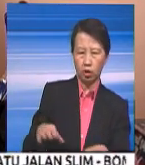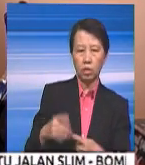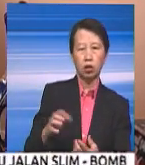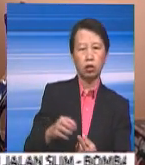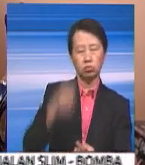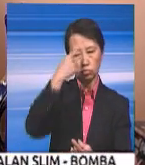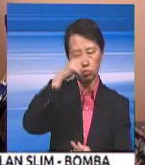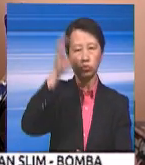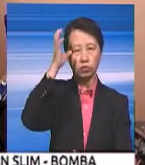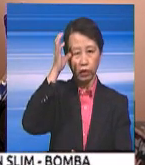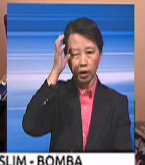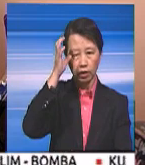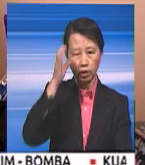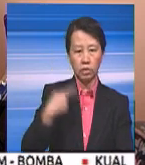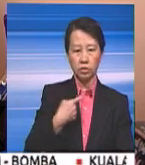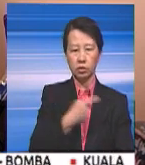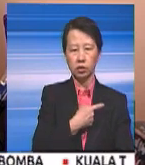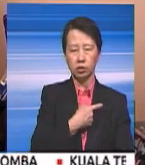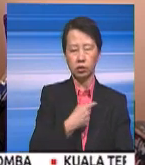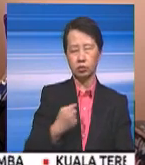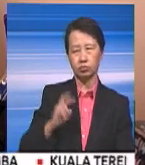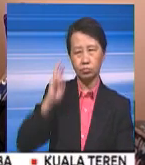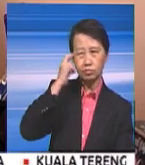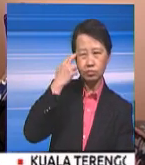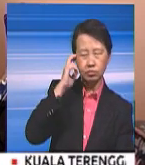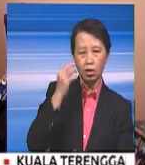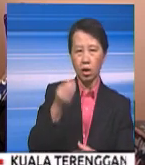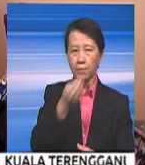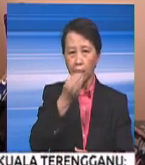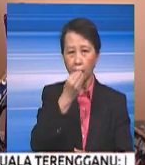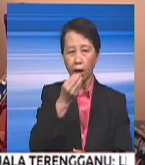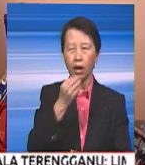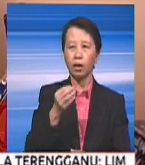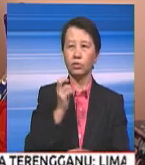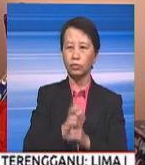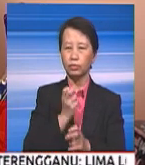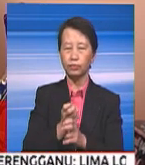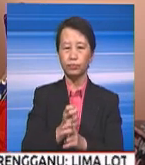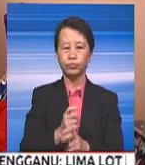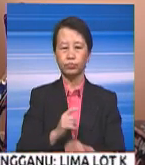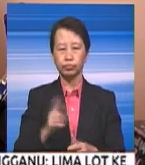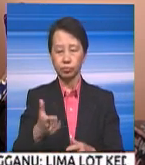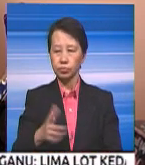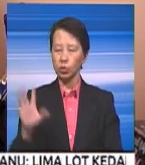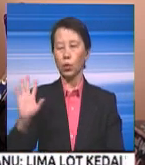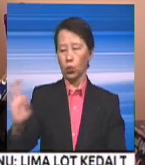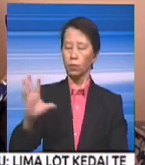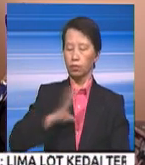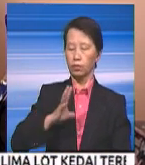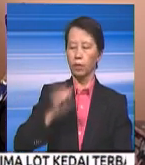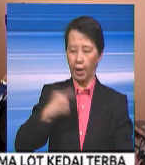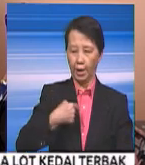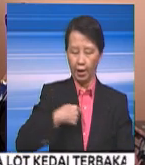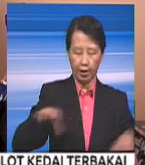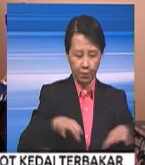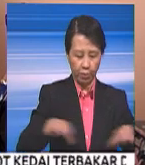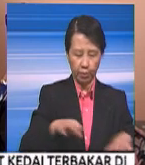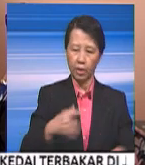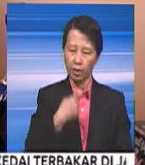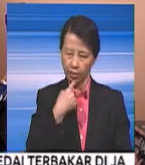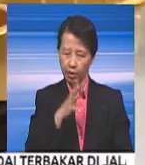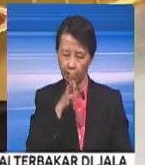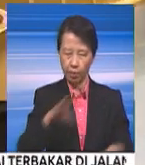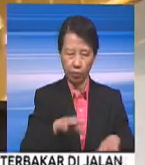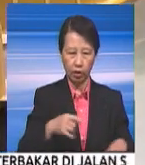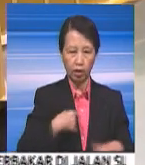punya. Jadi kita orang kita kadang-kadang was-was nak makan yang tu kan. Jadi katakan, ah okeylah, ah, Mama buatlah, cakap katakan. Cubalah